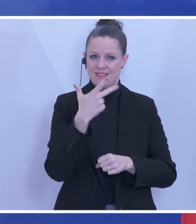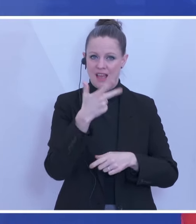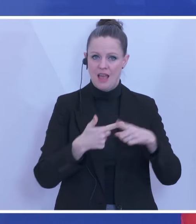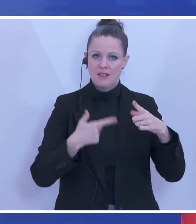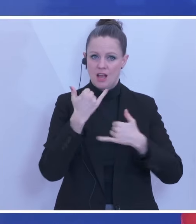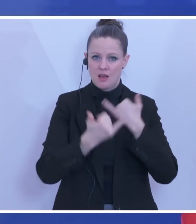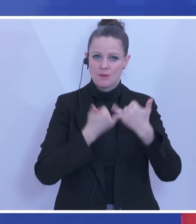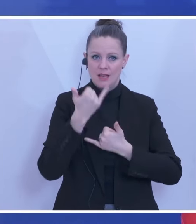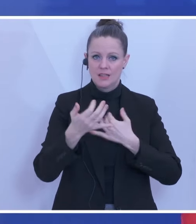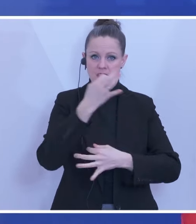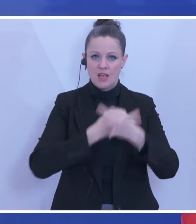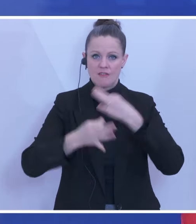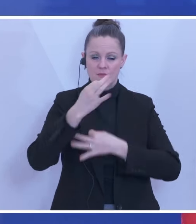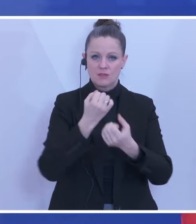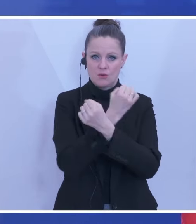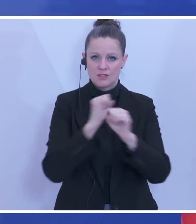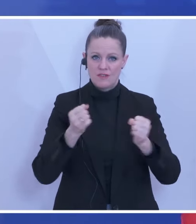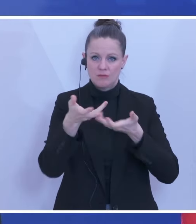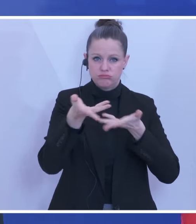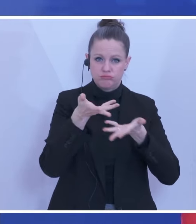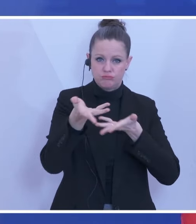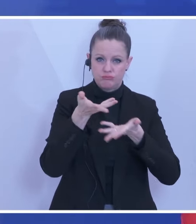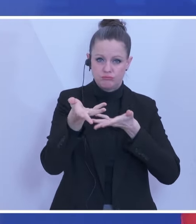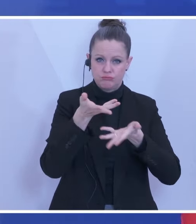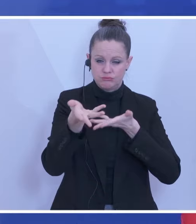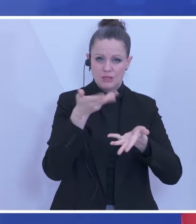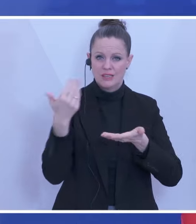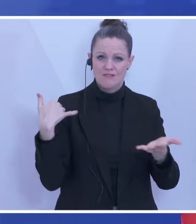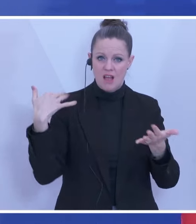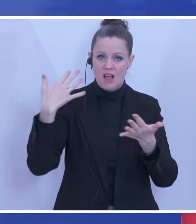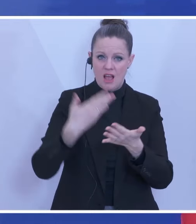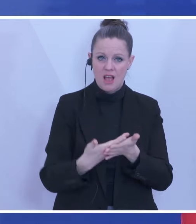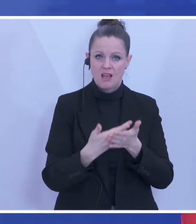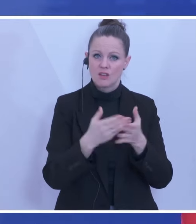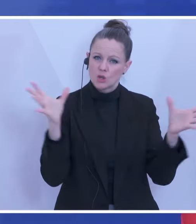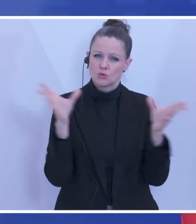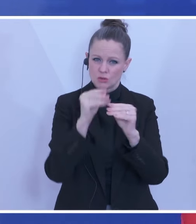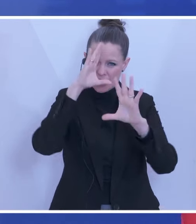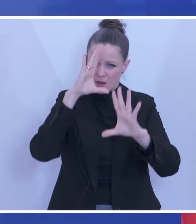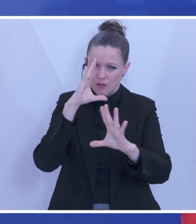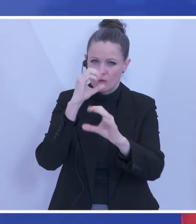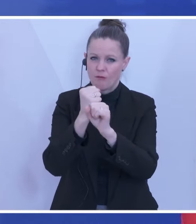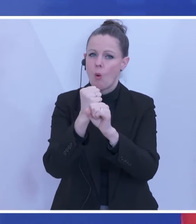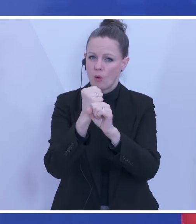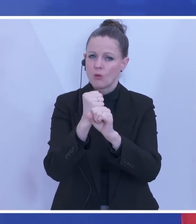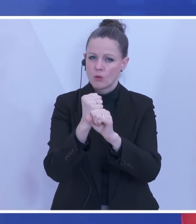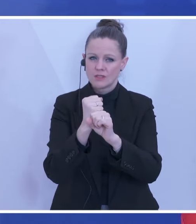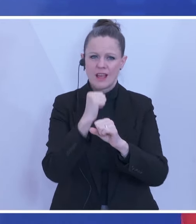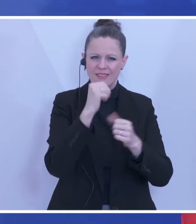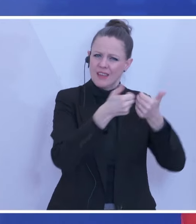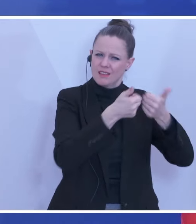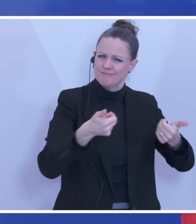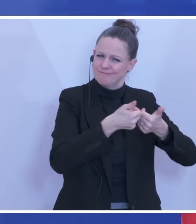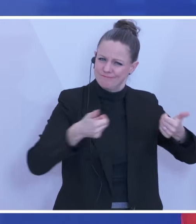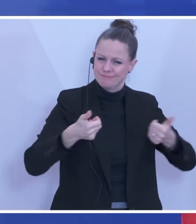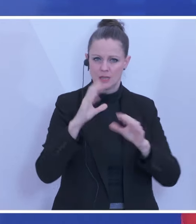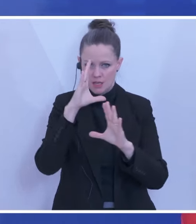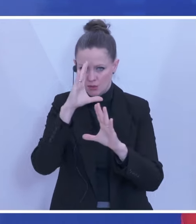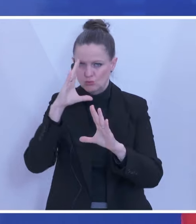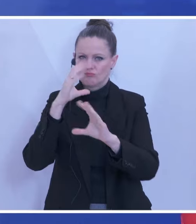wir die Informationsfreiheit verhandelt. Wir haben das Gemeinsame vor das Trennende gestellt und heute im Nationalrat wird der Beschluss zum